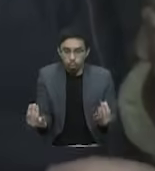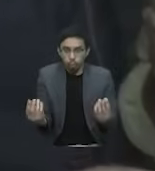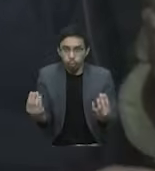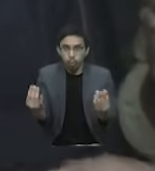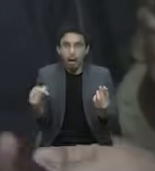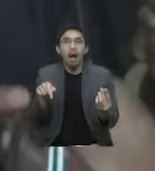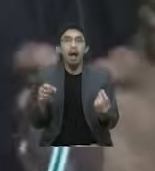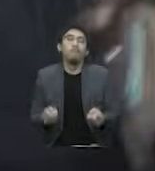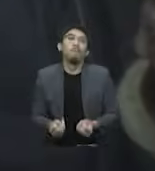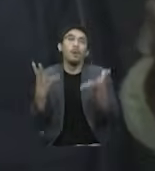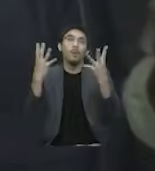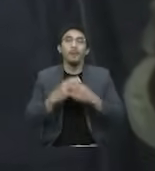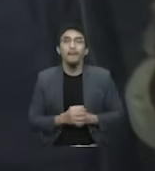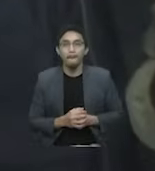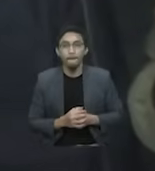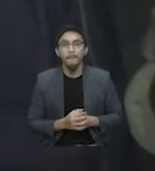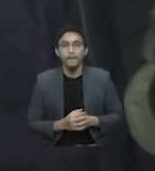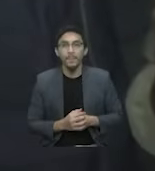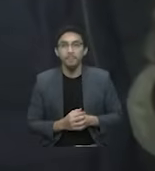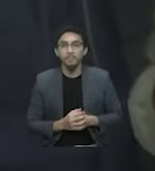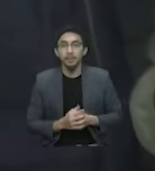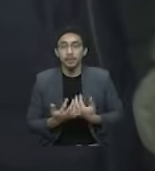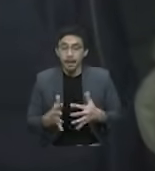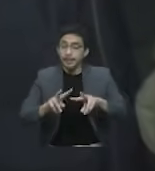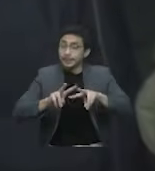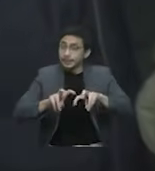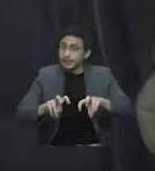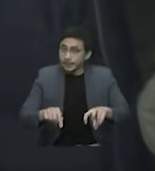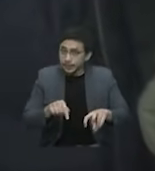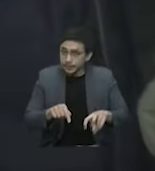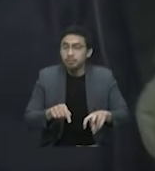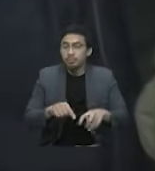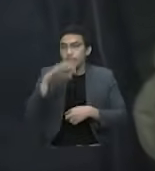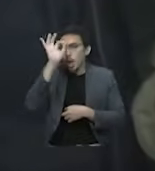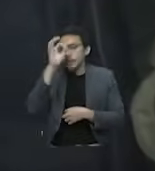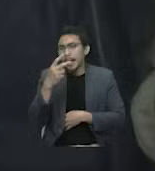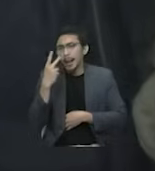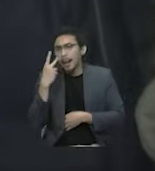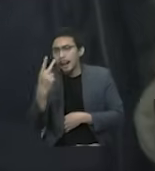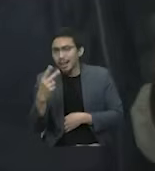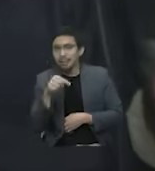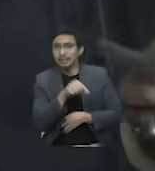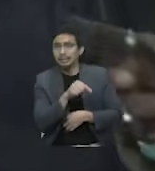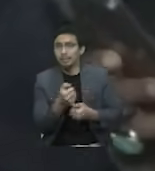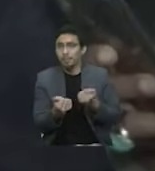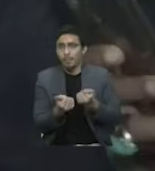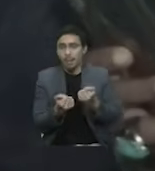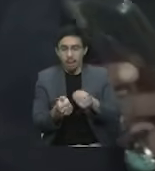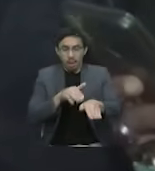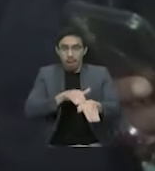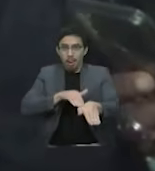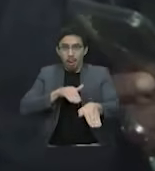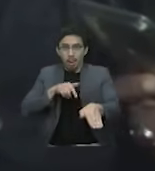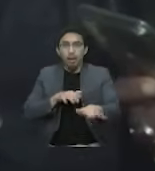Masih kita dalami ini penyebabnya apa, karena mobil saat itu dalam keadaan macet dan berhenti. Kalau dibilang guncangan, tidak ditemukan